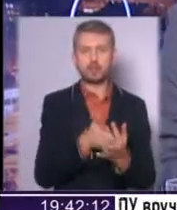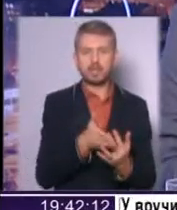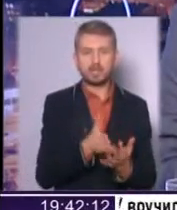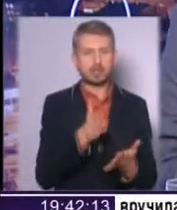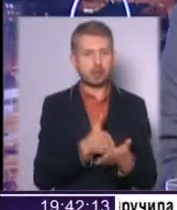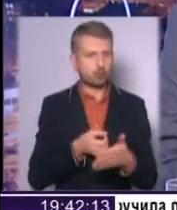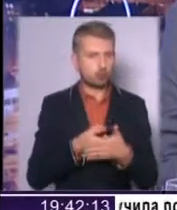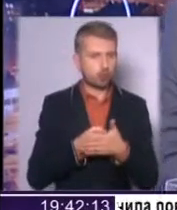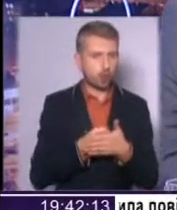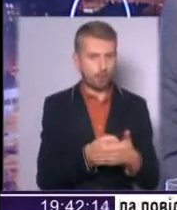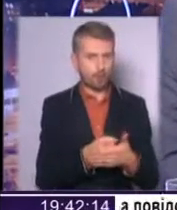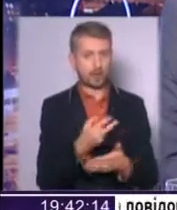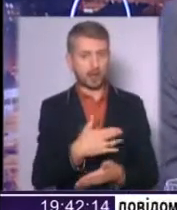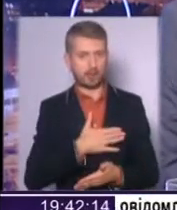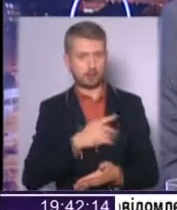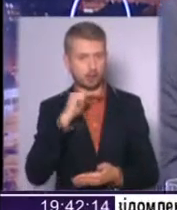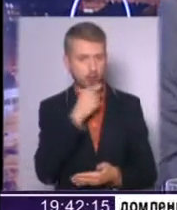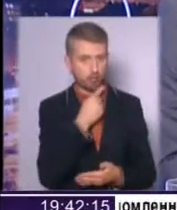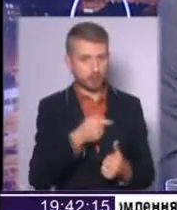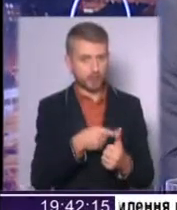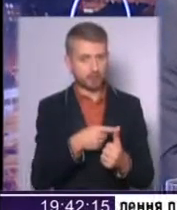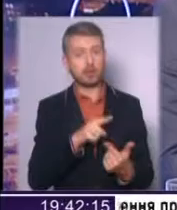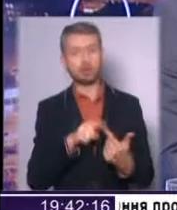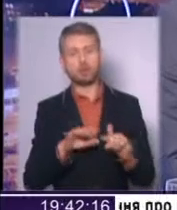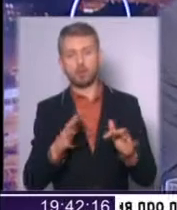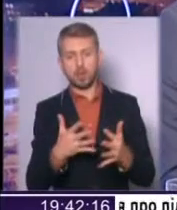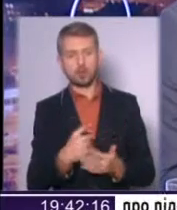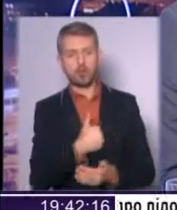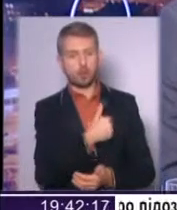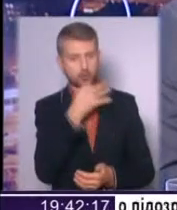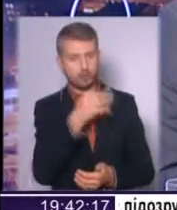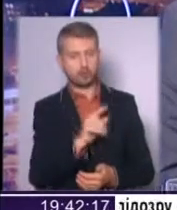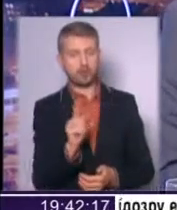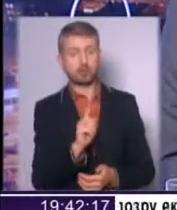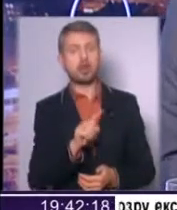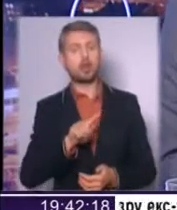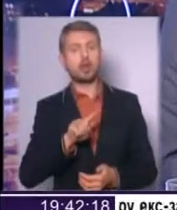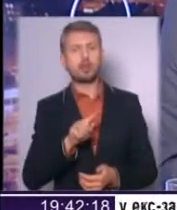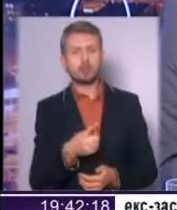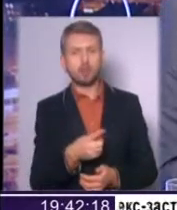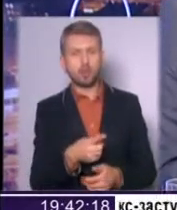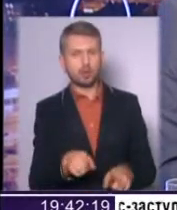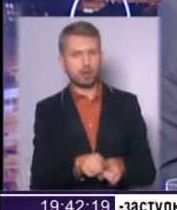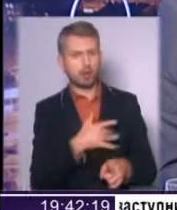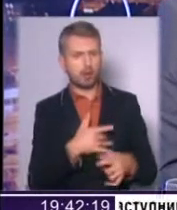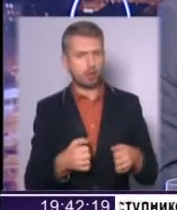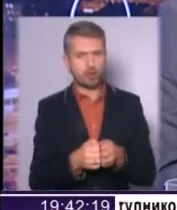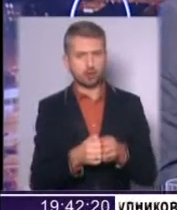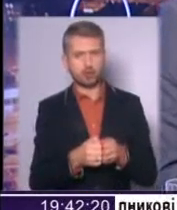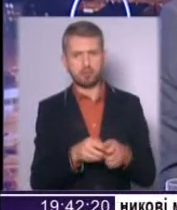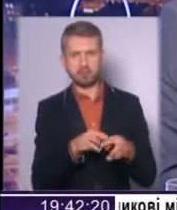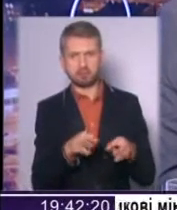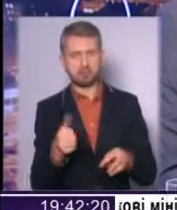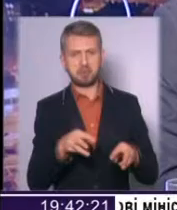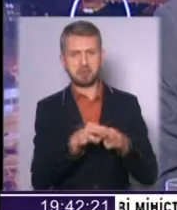отримує субсидію. Питання, що ми ж таким чином заганяємо ще більше економіки в тіні, і фонд заробітної плати